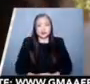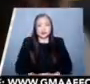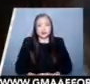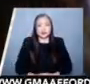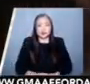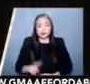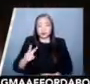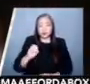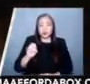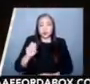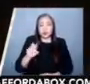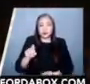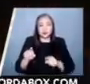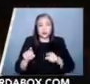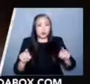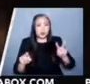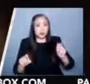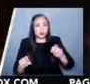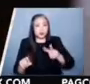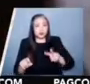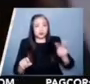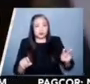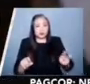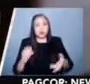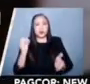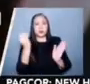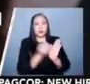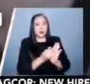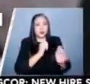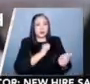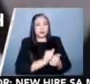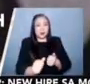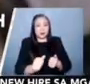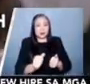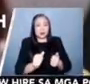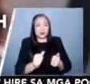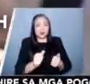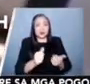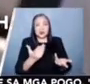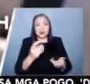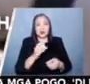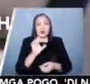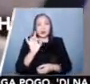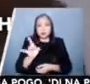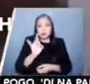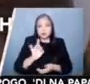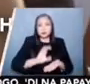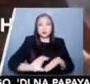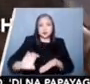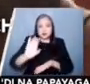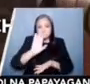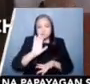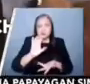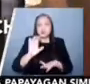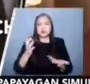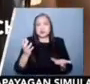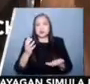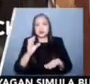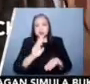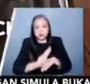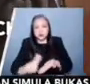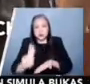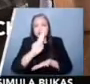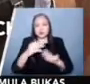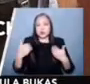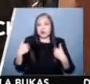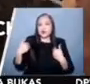2022 tunga zero ang passing rate ng halos 8 kolehiyo at Unibersidad na nag-aalok ng Bachelor of